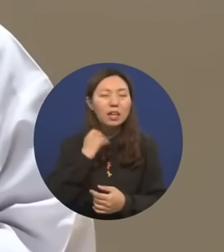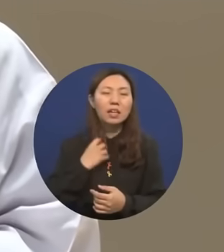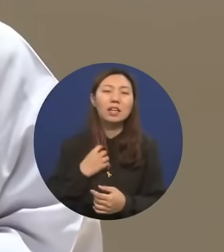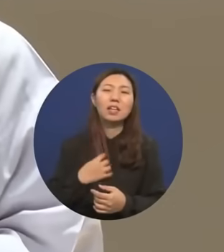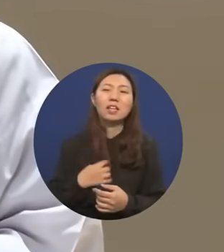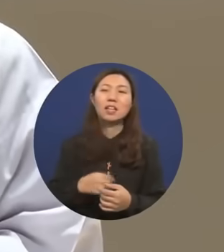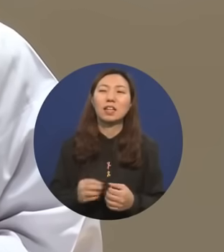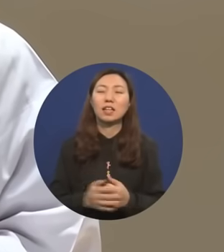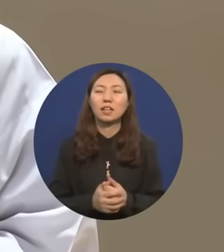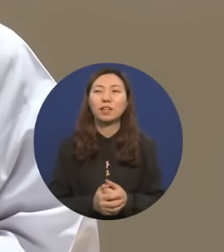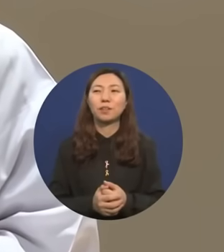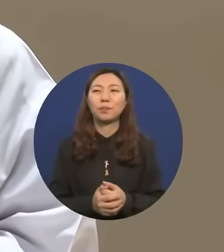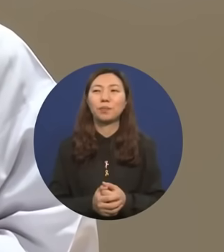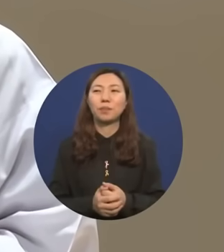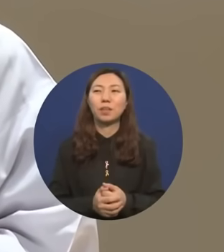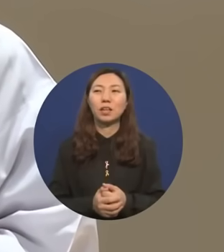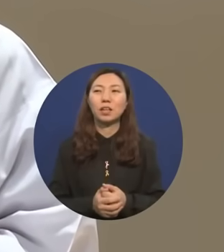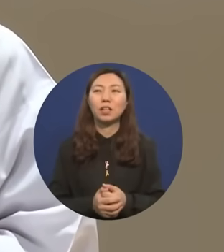그래서